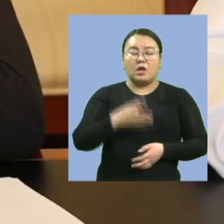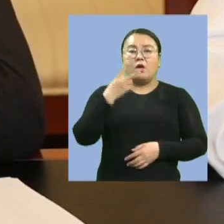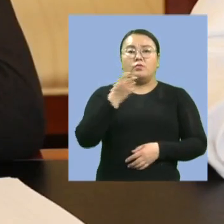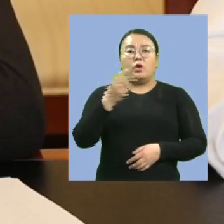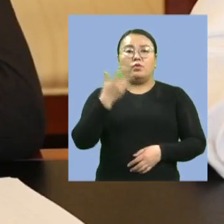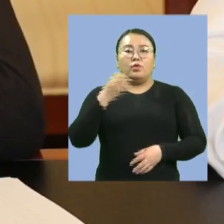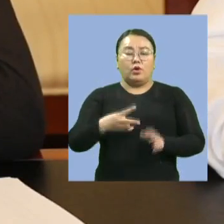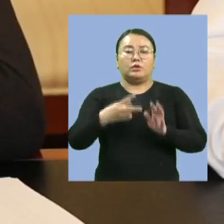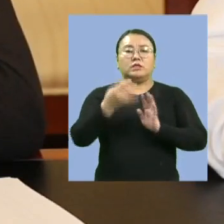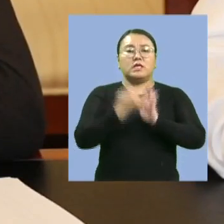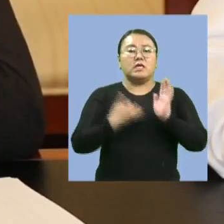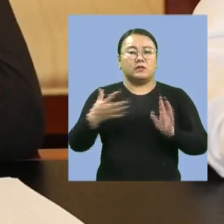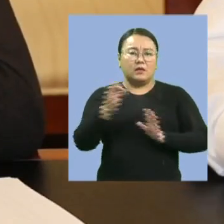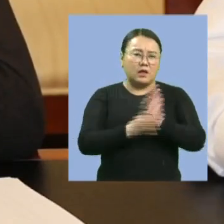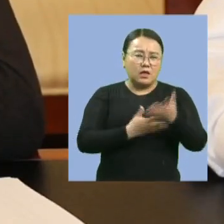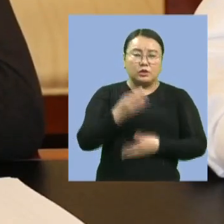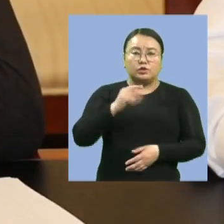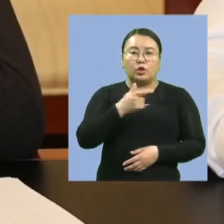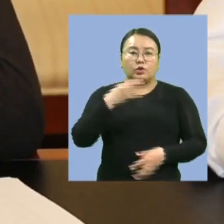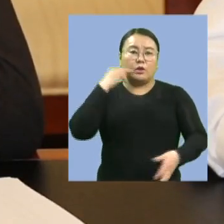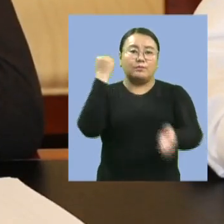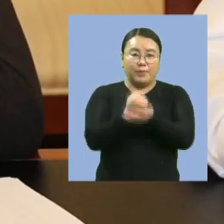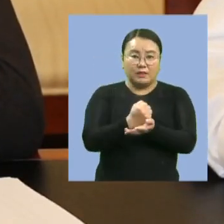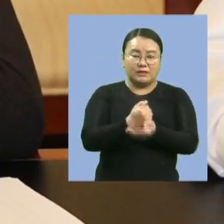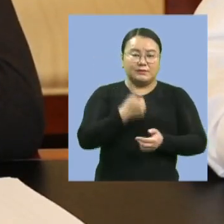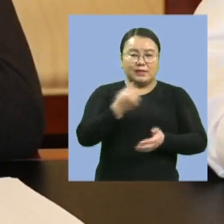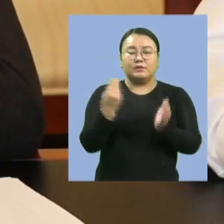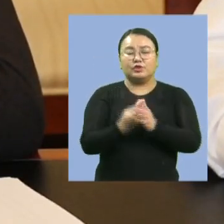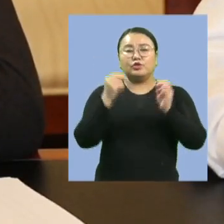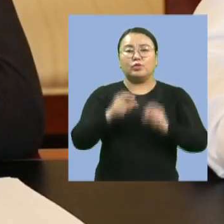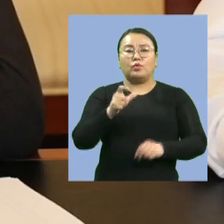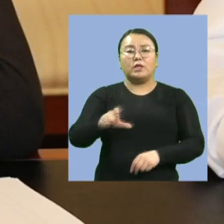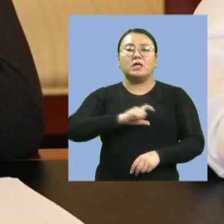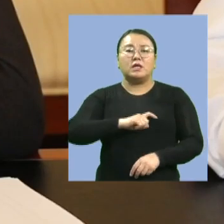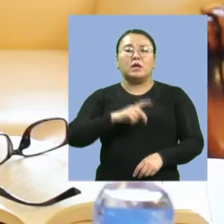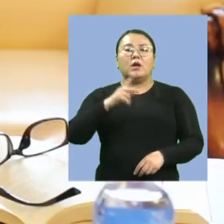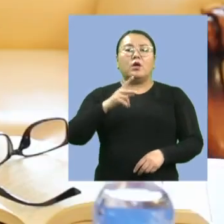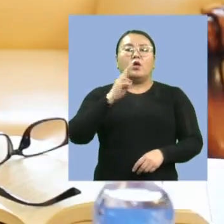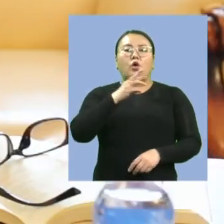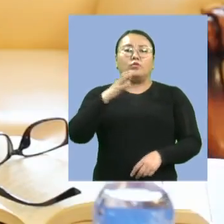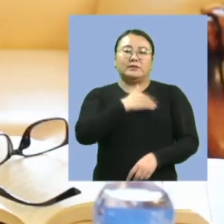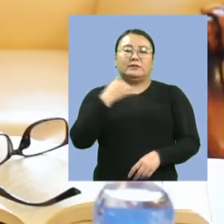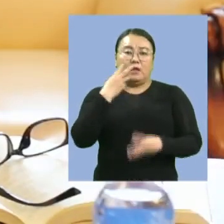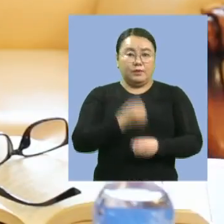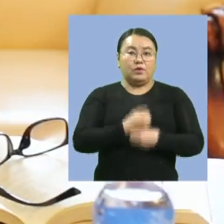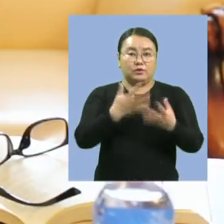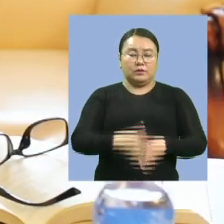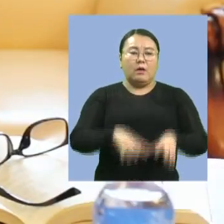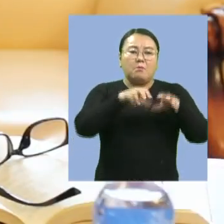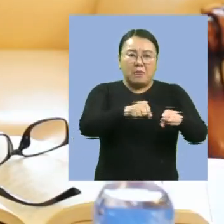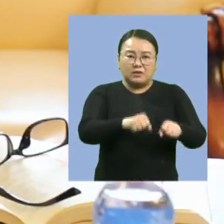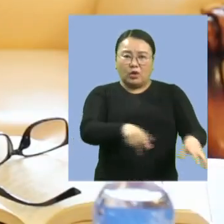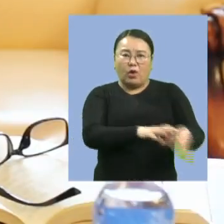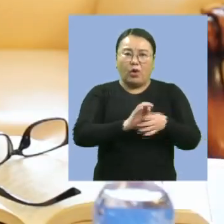улсын хурлаар илтгэлийг хэлэлцэн тогтоол баталсан сайн жишээ болж чадсныг хүний эрхийн үндэсний комиссийн дарга онцлоо. Мөн баримтжилгаатай